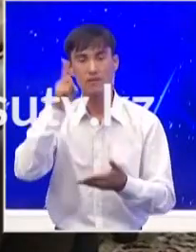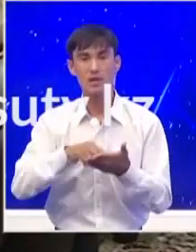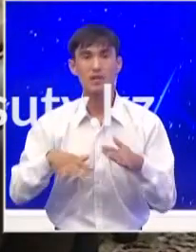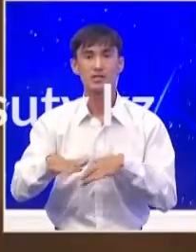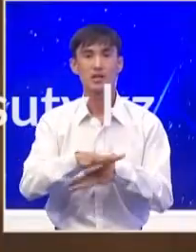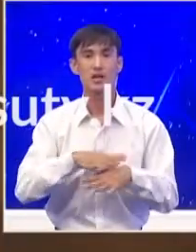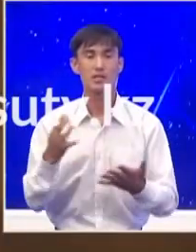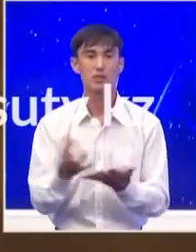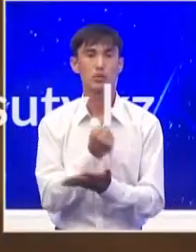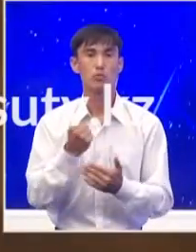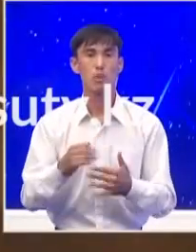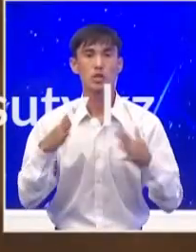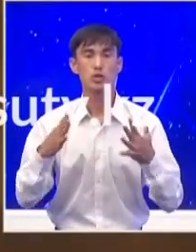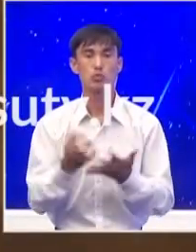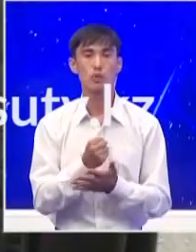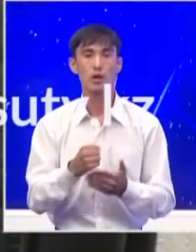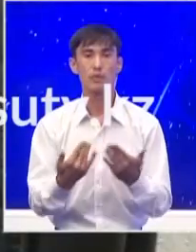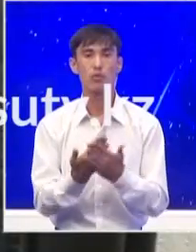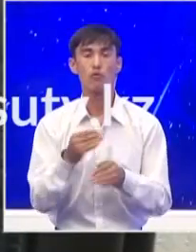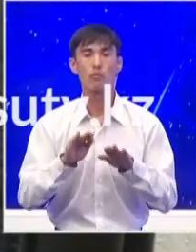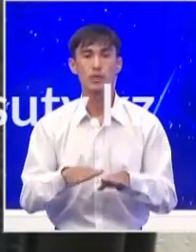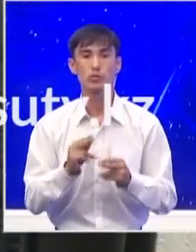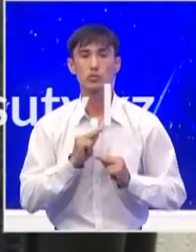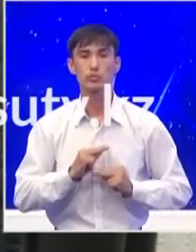добиться больших успехов на новом посту